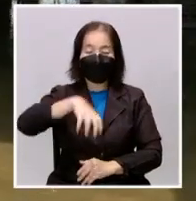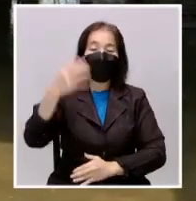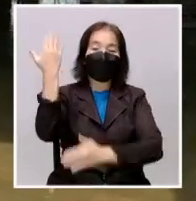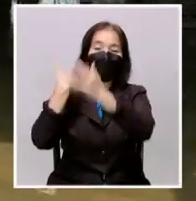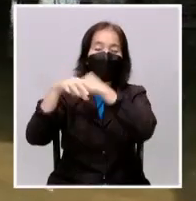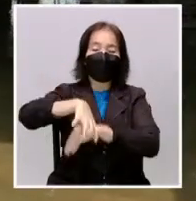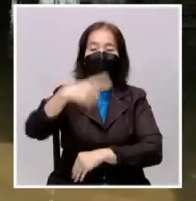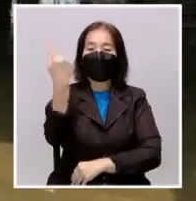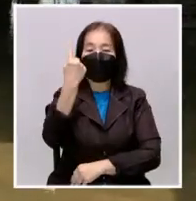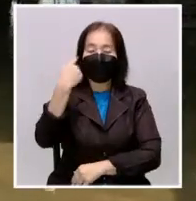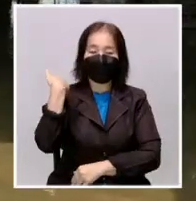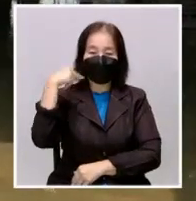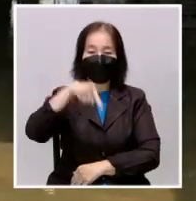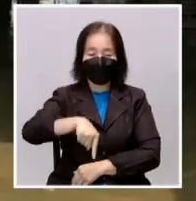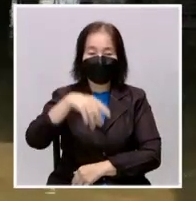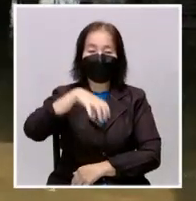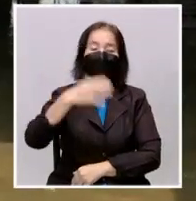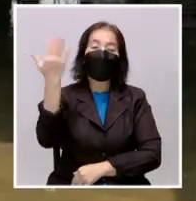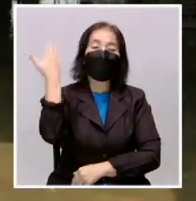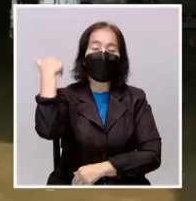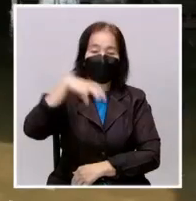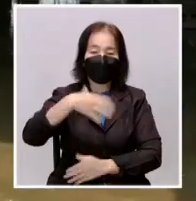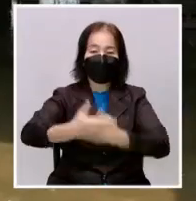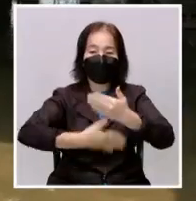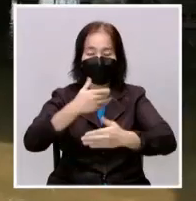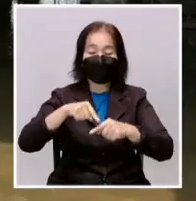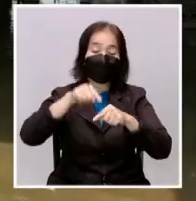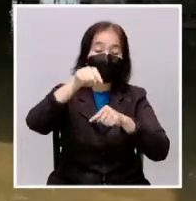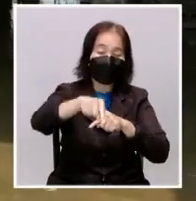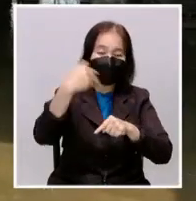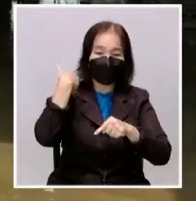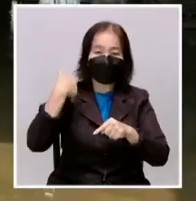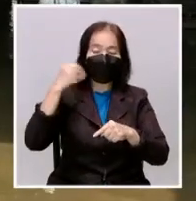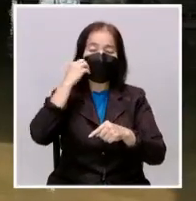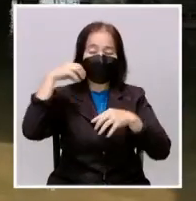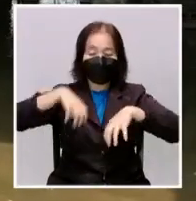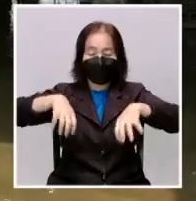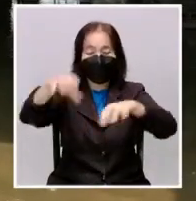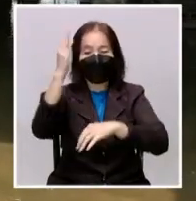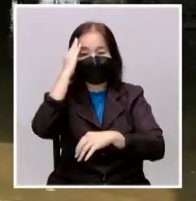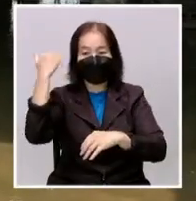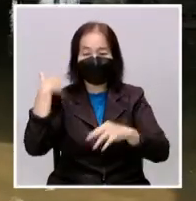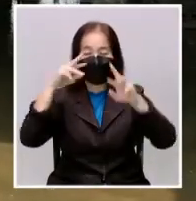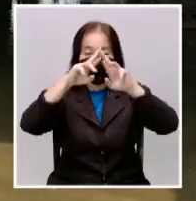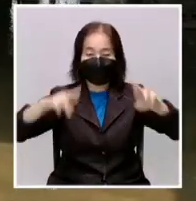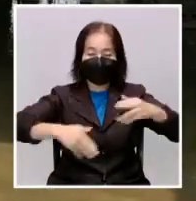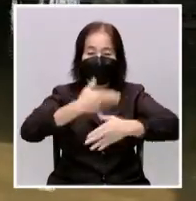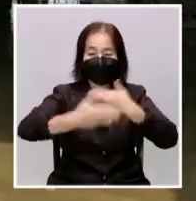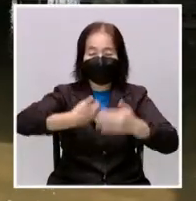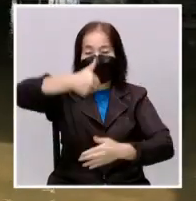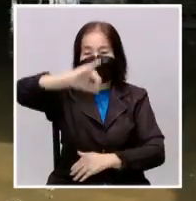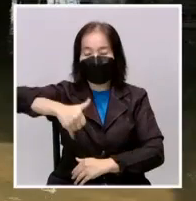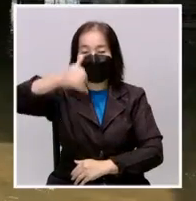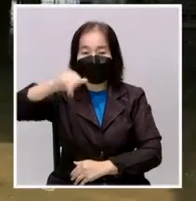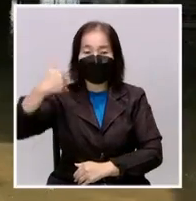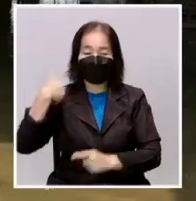ระดับน้ำก็อยู่ที่ประมาณ 20-30 เซนติเมตรด้านในส่วนใหญ่เป็นที่พักอาศัยของชาวบ้านจะมีเปิดร้านเฉพาะบางร้านเท่านั้นนะคะ